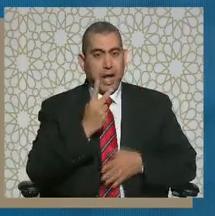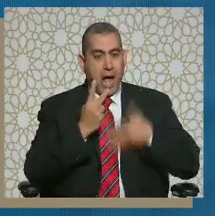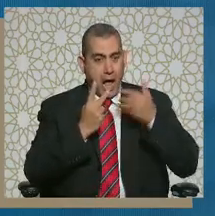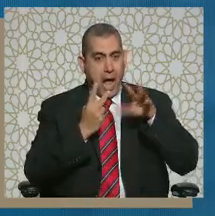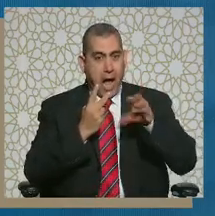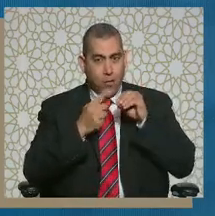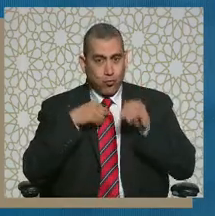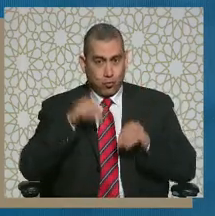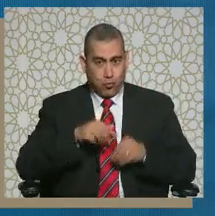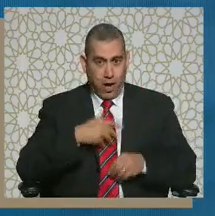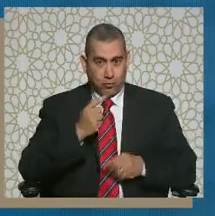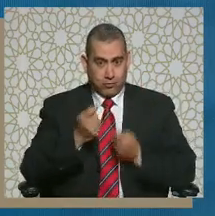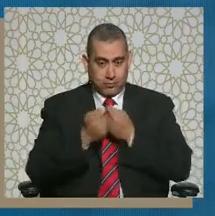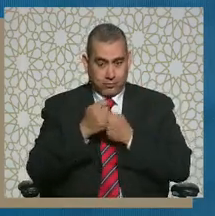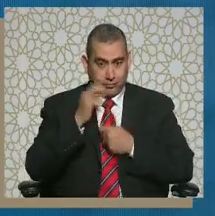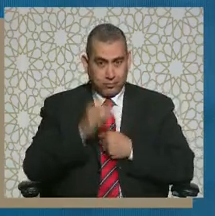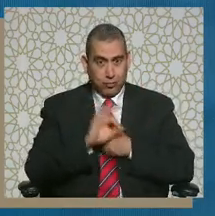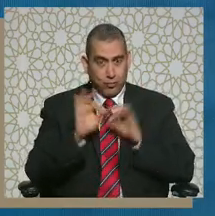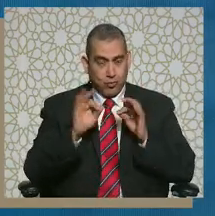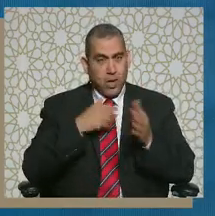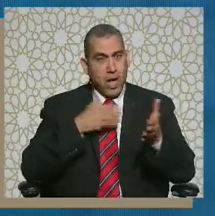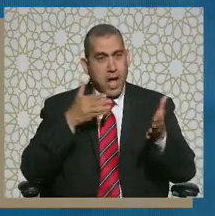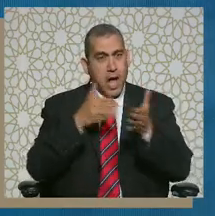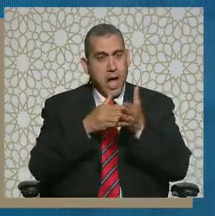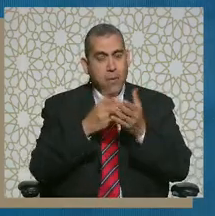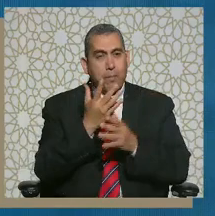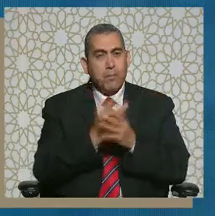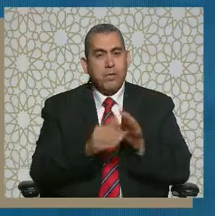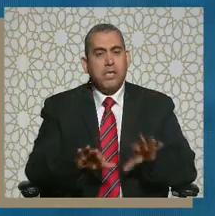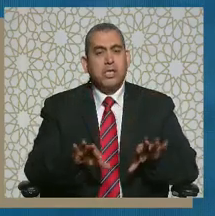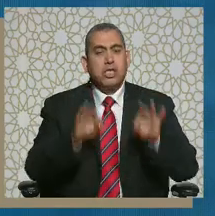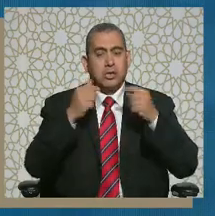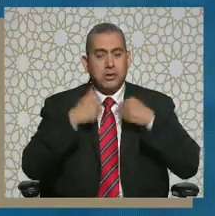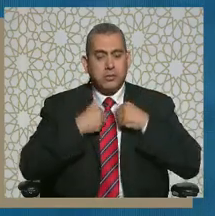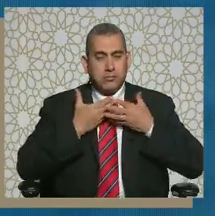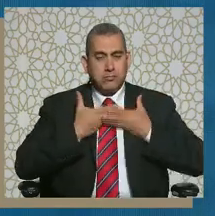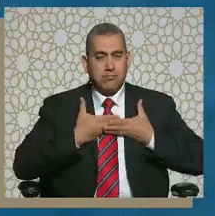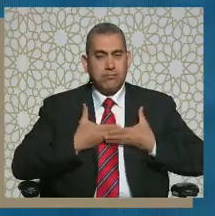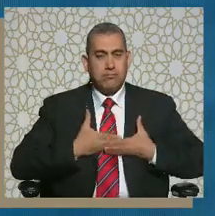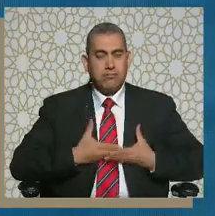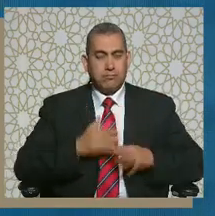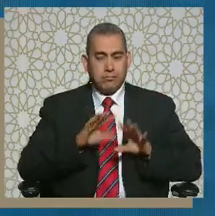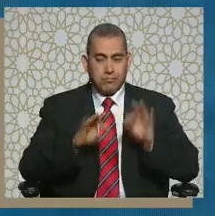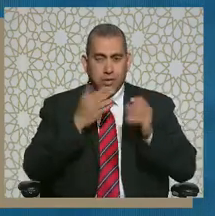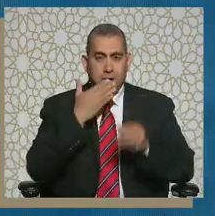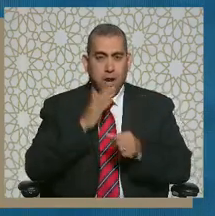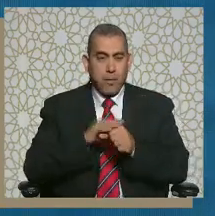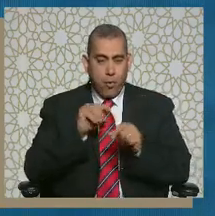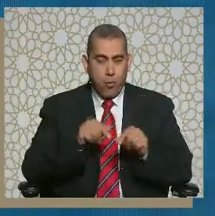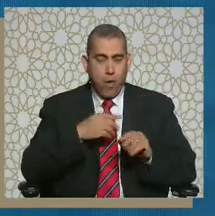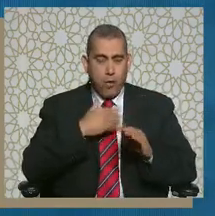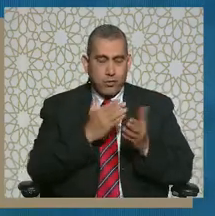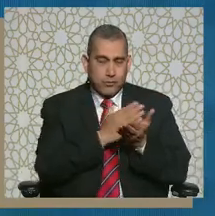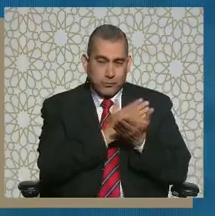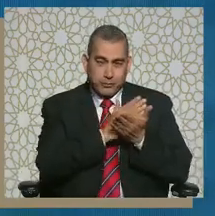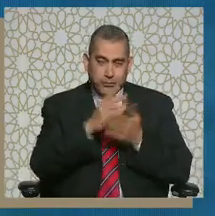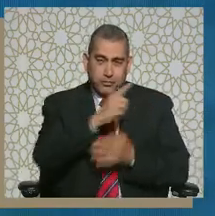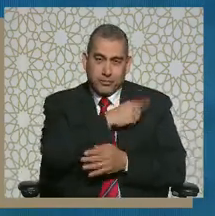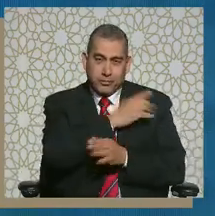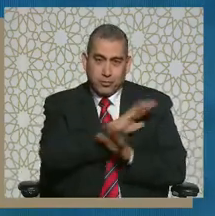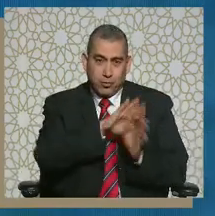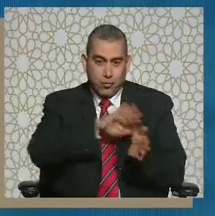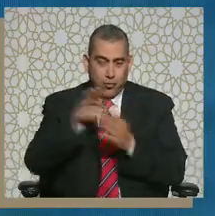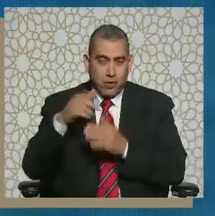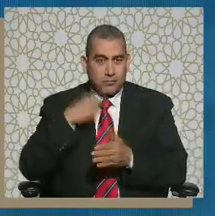بنتمناه ان احنا نوصل الى الميلاد الجديد اللي احنا مستنينه في رمضان ولا لسه